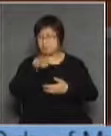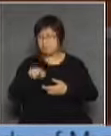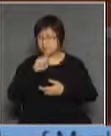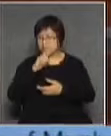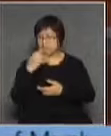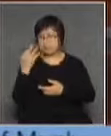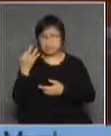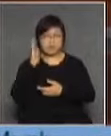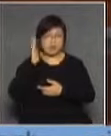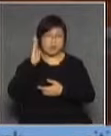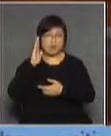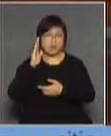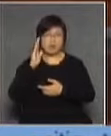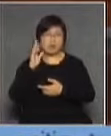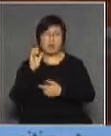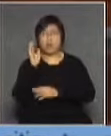位男士喺度